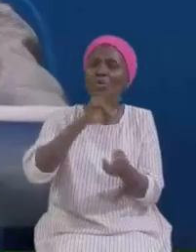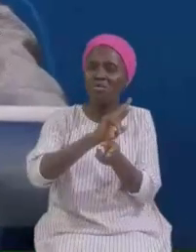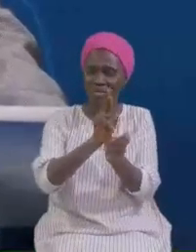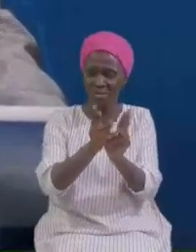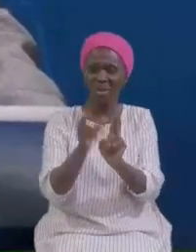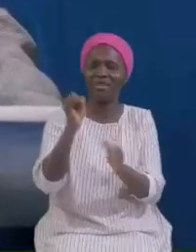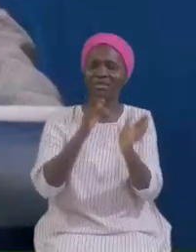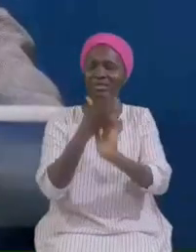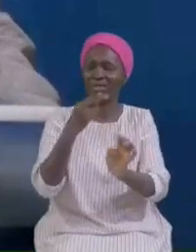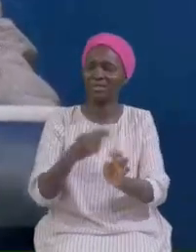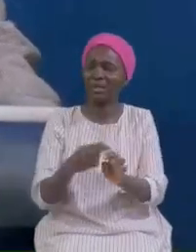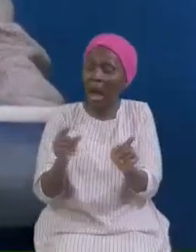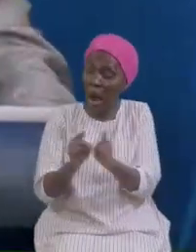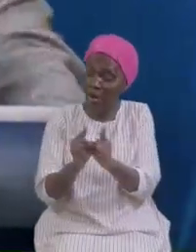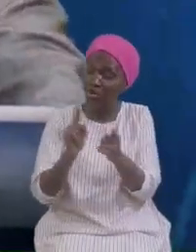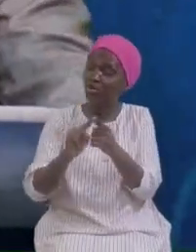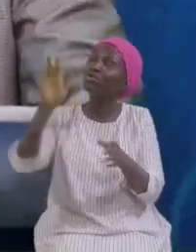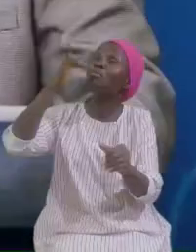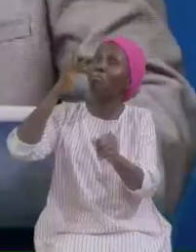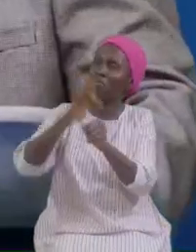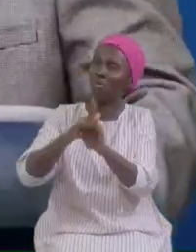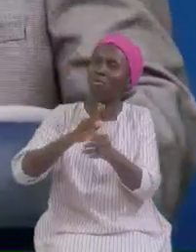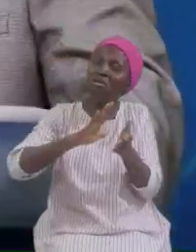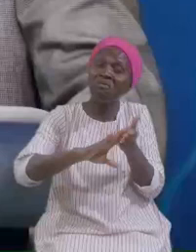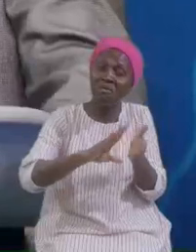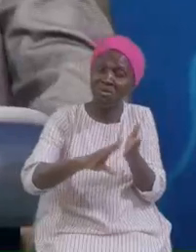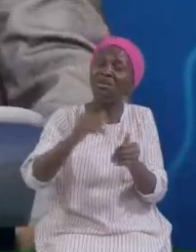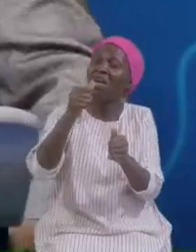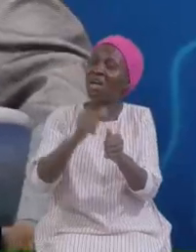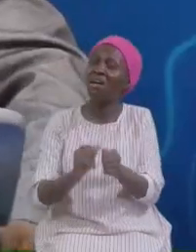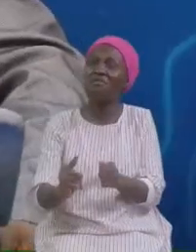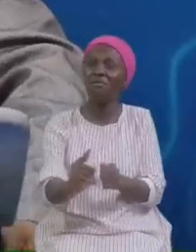tous ceux-là qui se repentent. Selon ta promesse, pardonne.